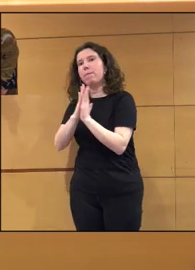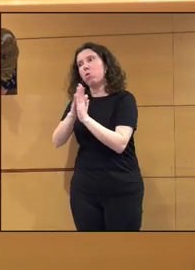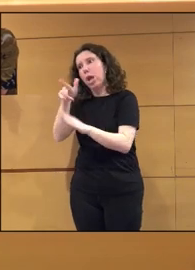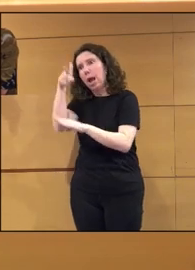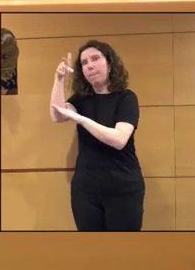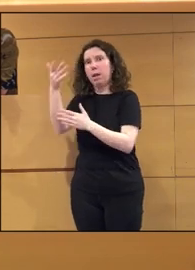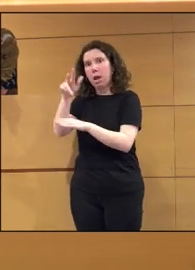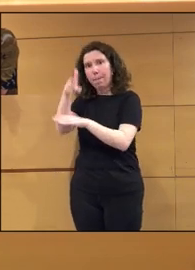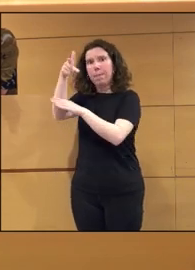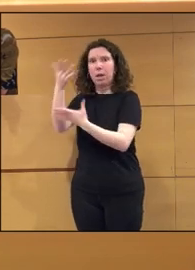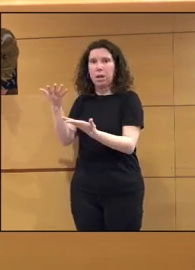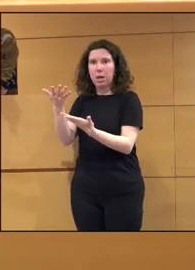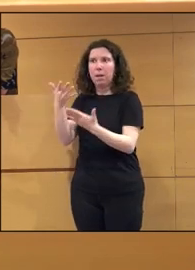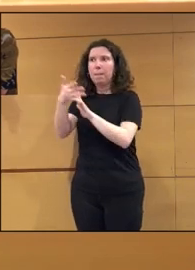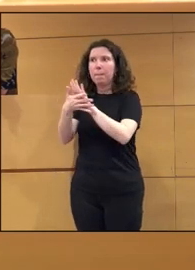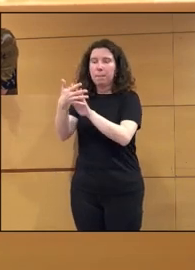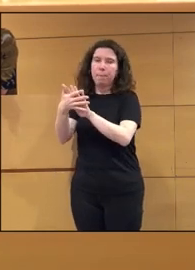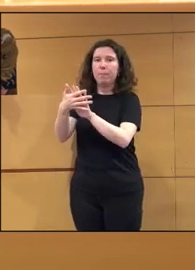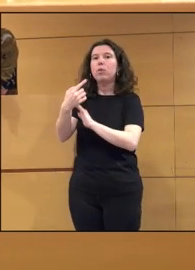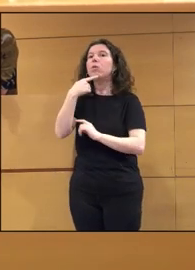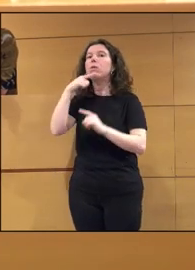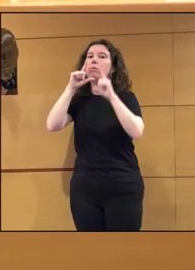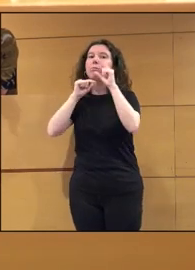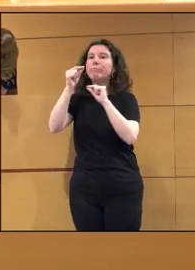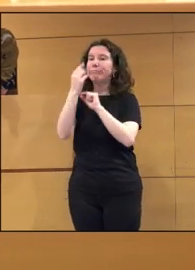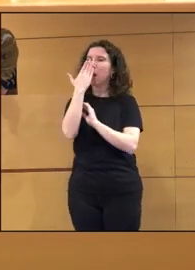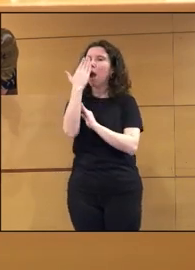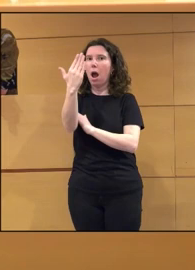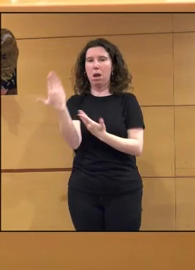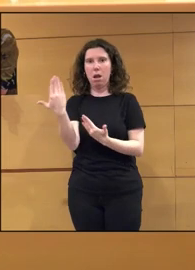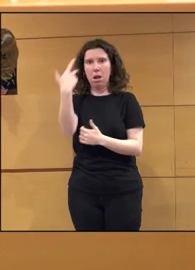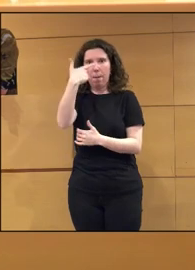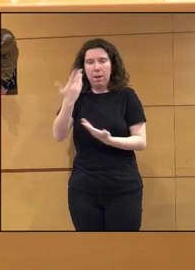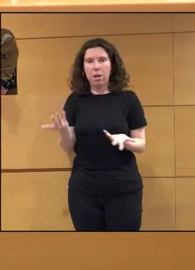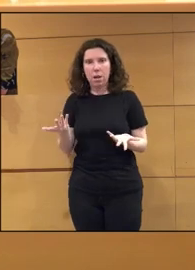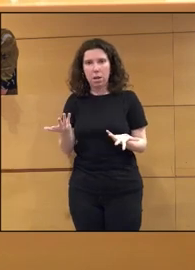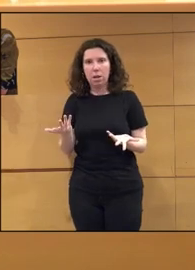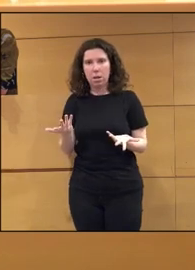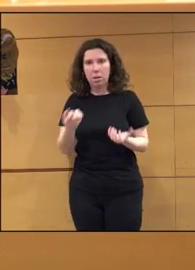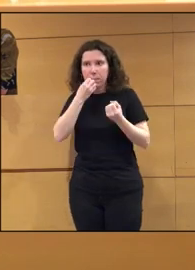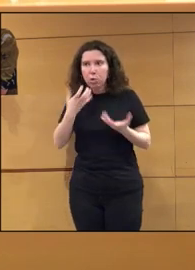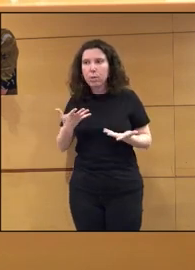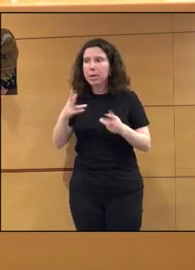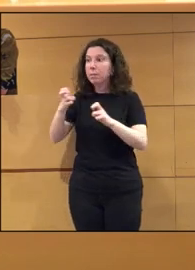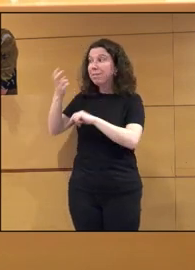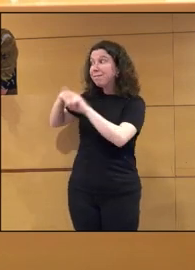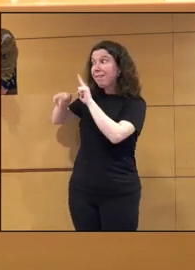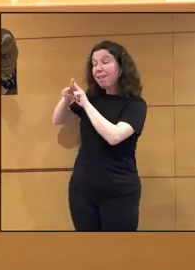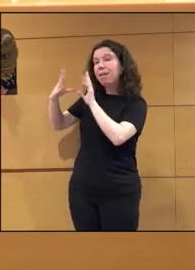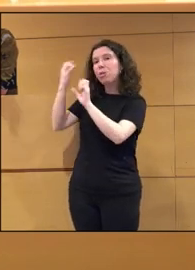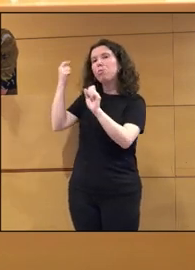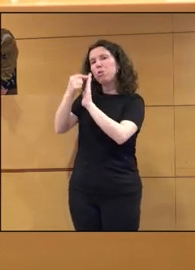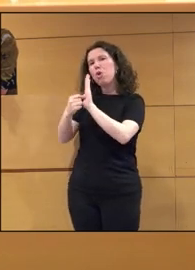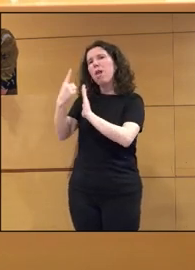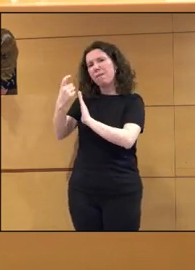càmera, parleu de cara a la càmera. Vull dir, i dius, ostres, doncs estaria molt bé que a nivell de Generalitat hi hagués un protocol,